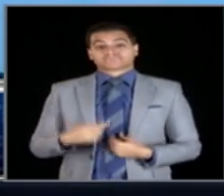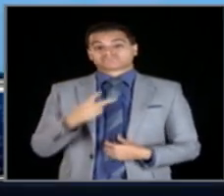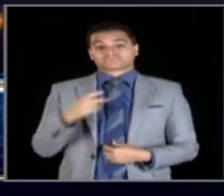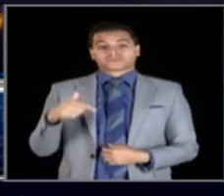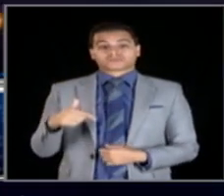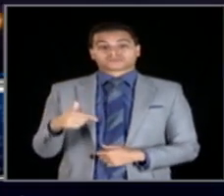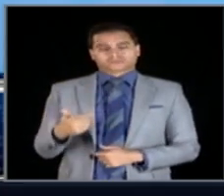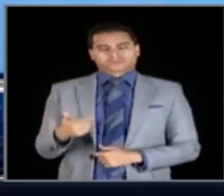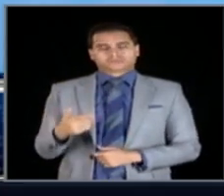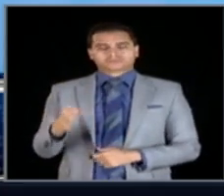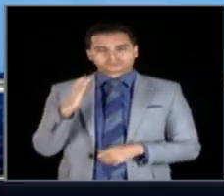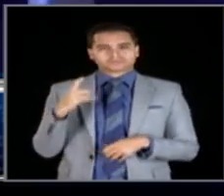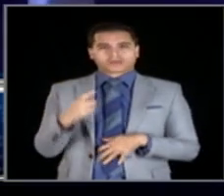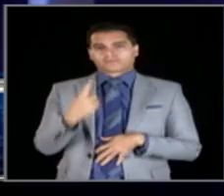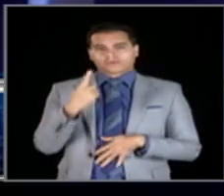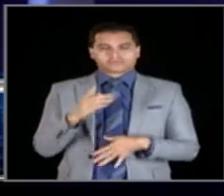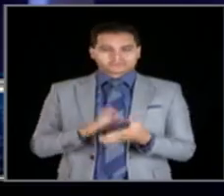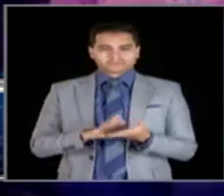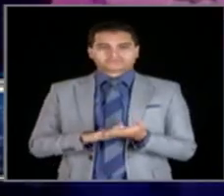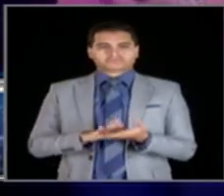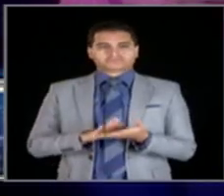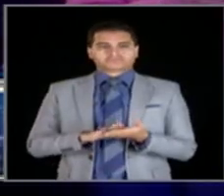206. الهدف الأول،